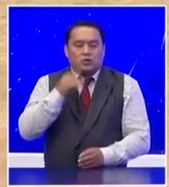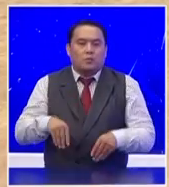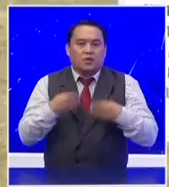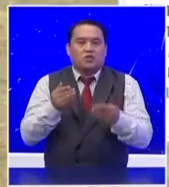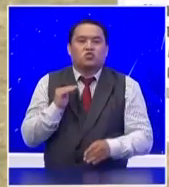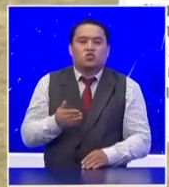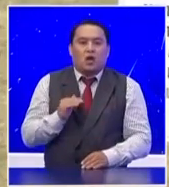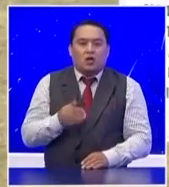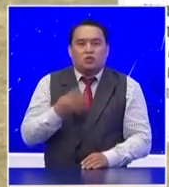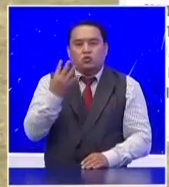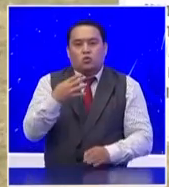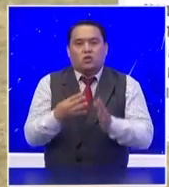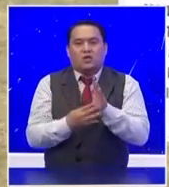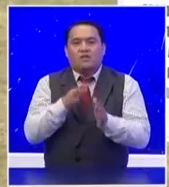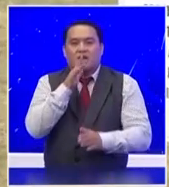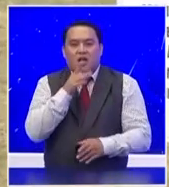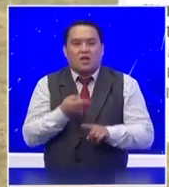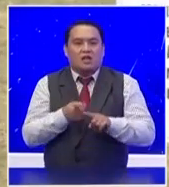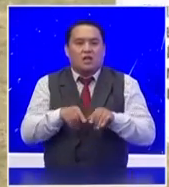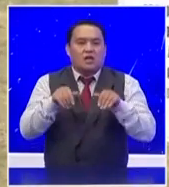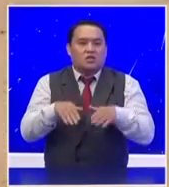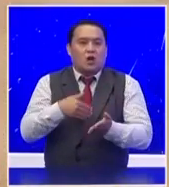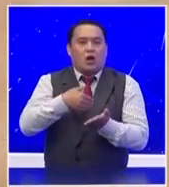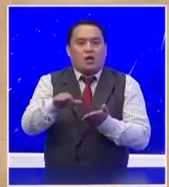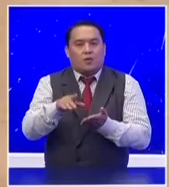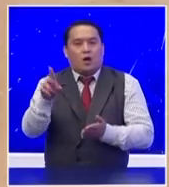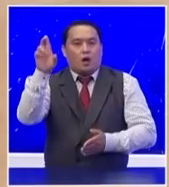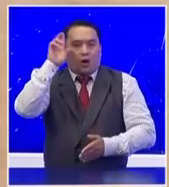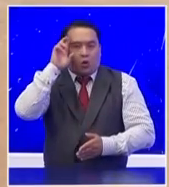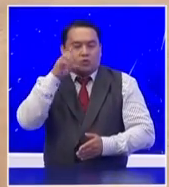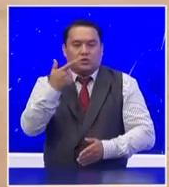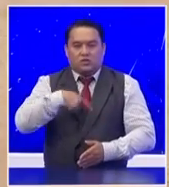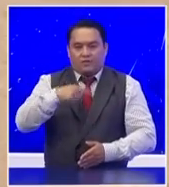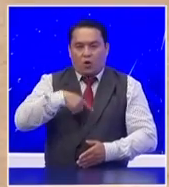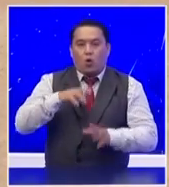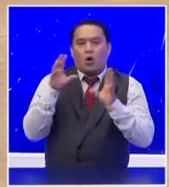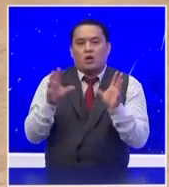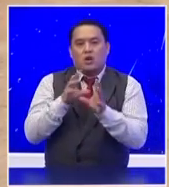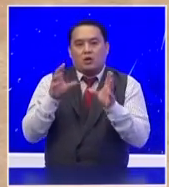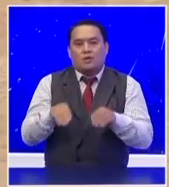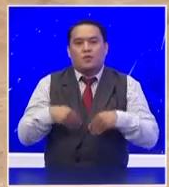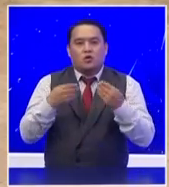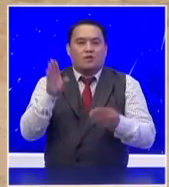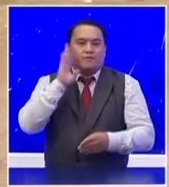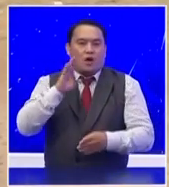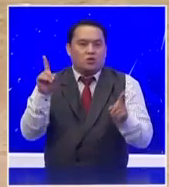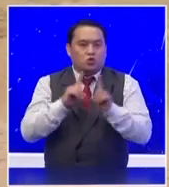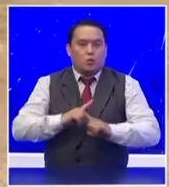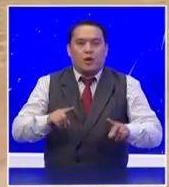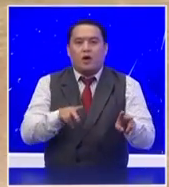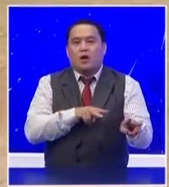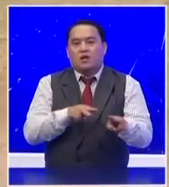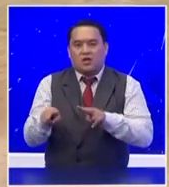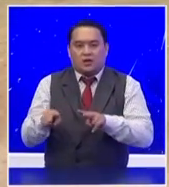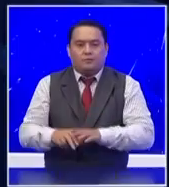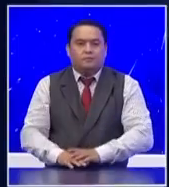частное владение на 49 лет. Однако это решение отменено, так как государство возьмет его под свою охрану и придаст водоему статус особо охраняемой